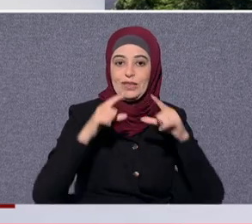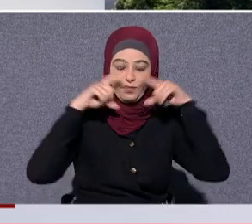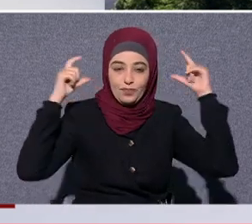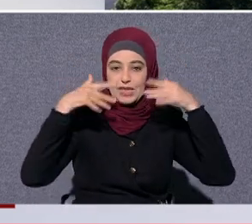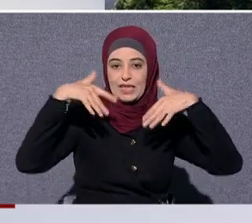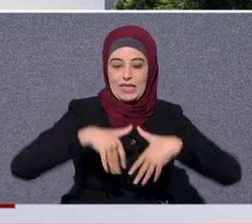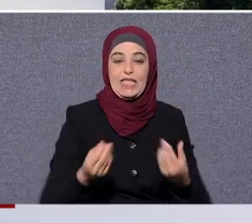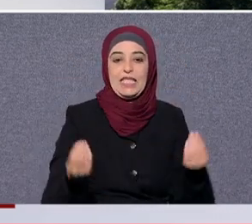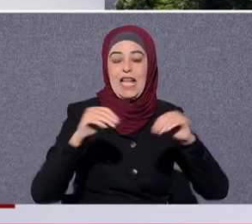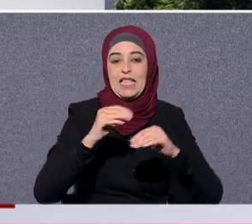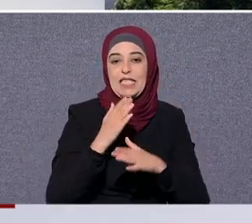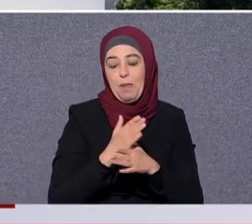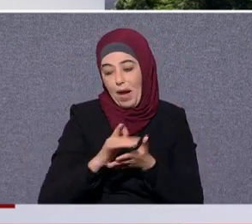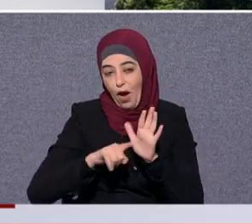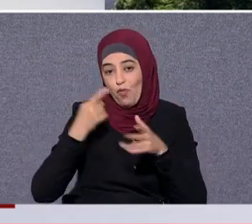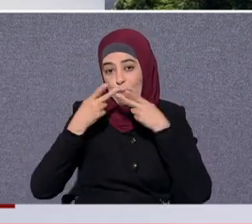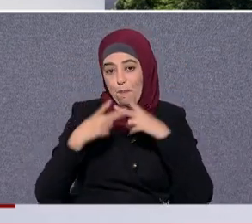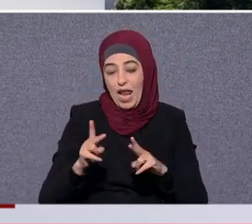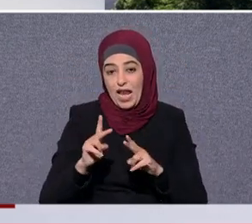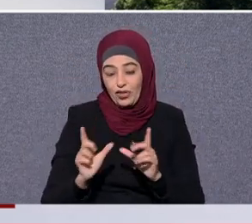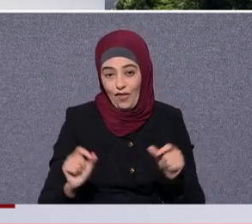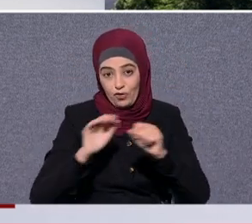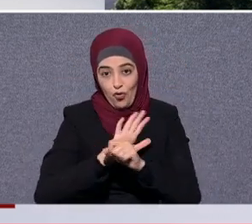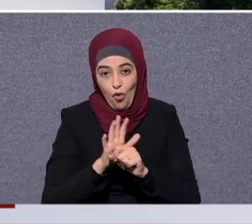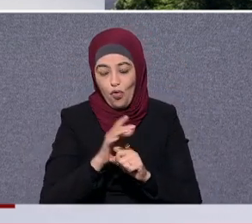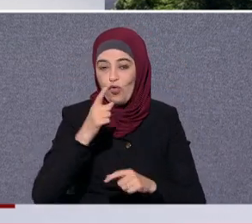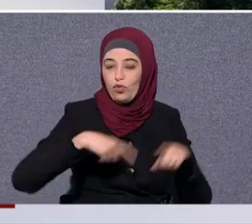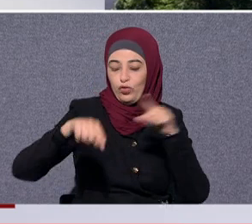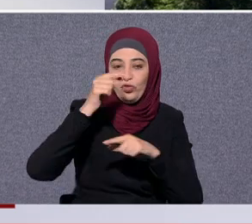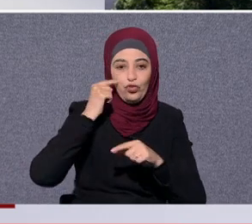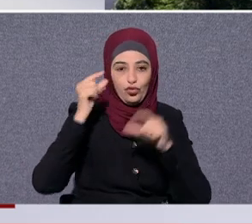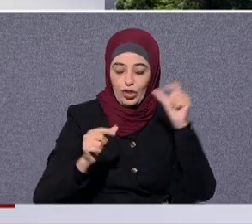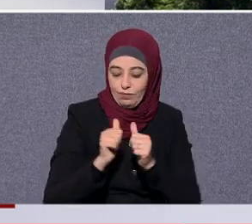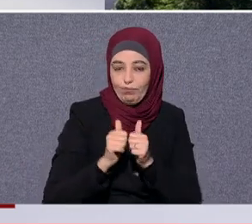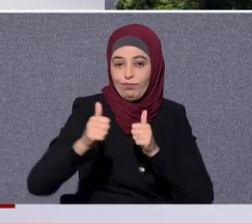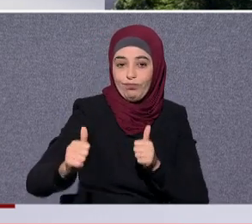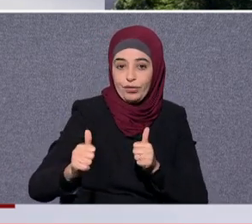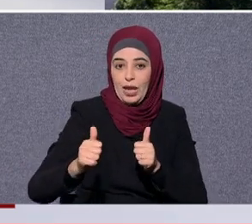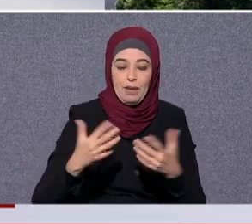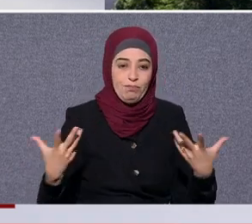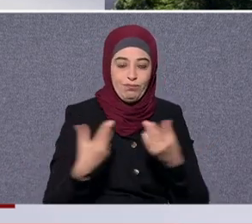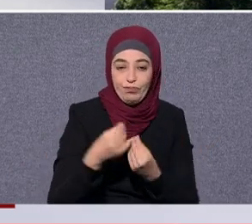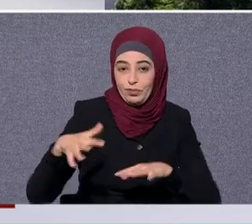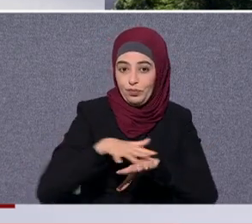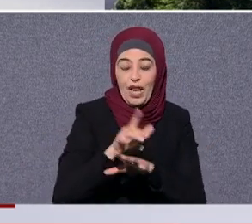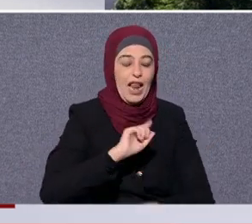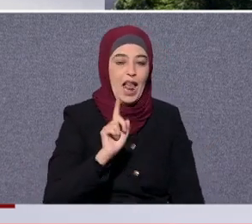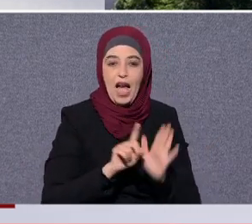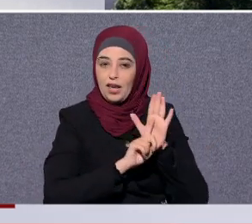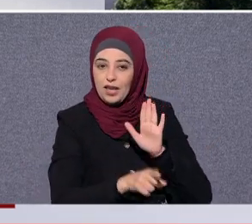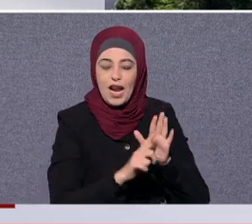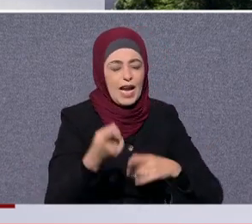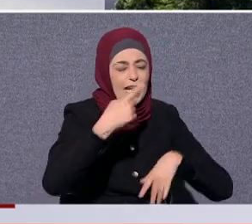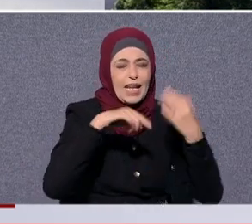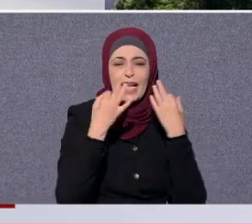التي بدأنا فيها من بداية الأزمة وهي التزام كافة المواطنين بالقرارات